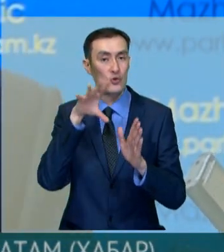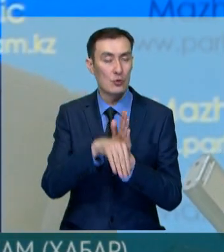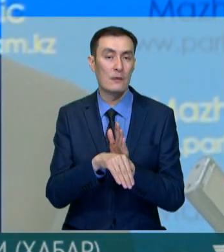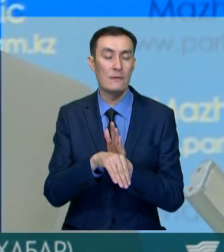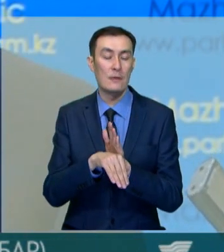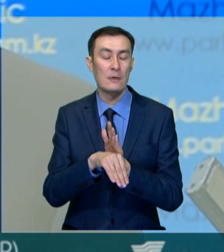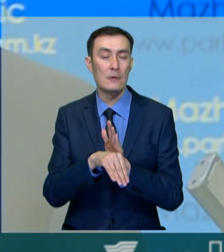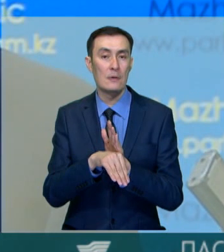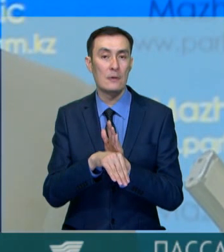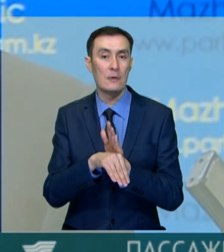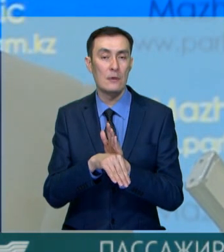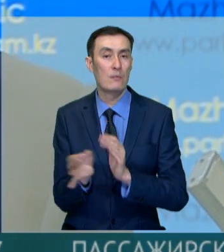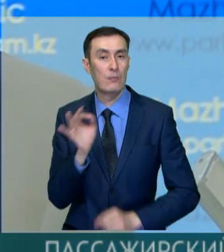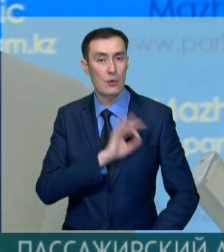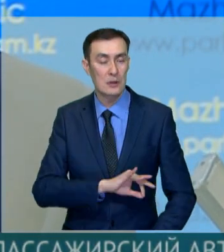бы вклад